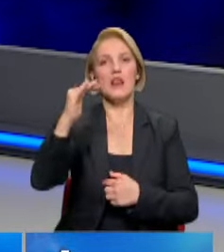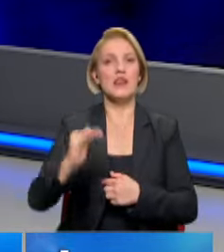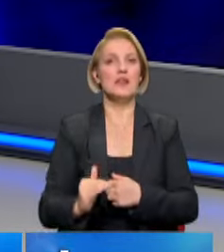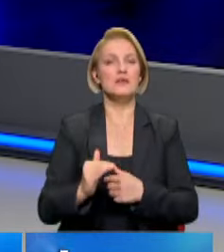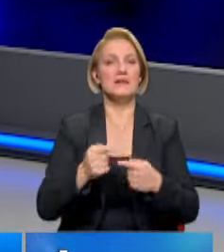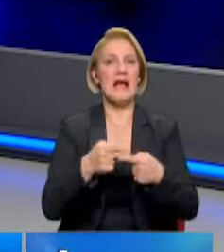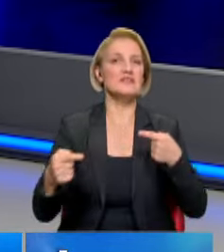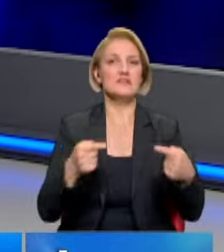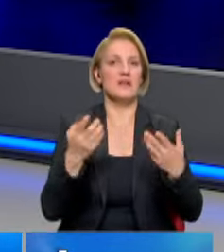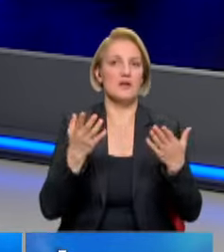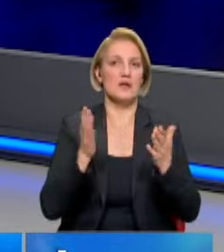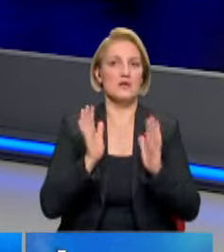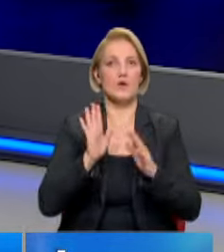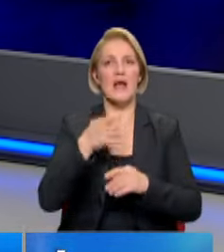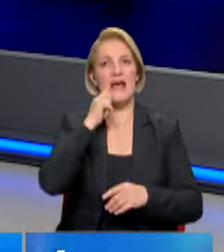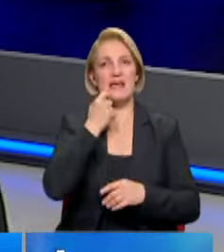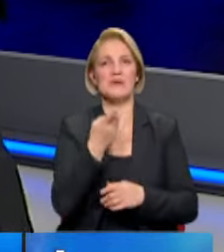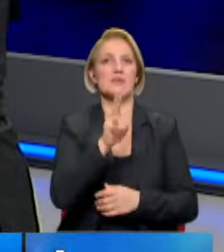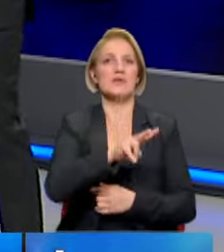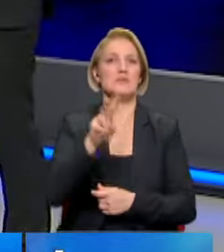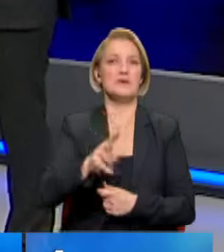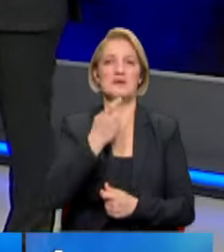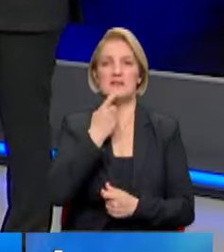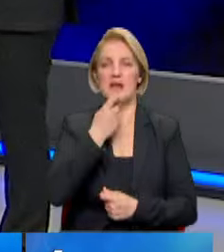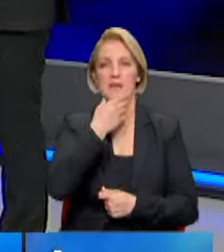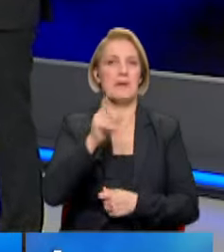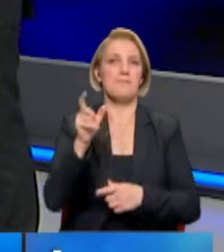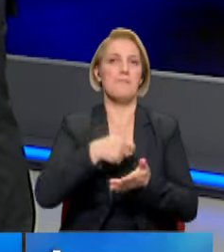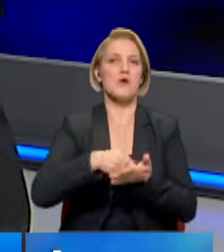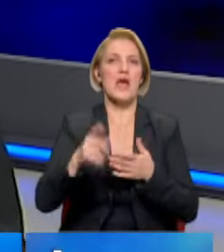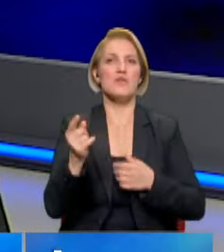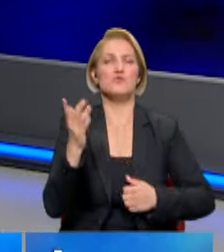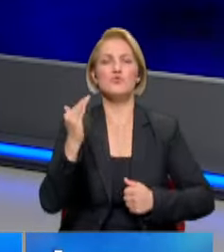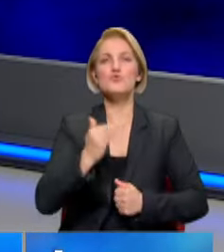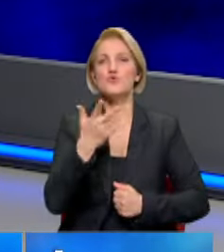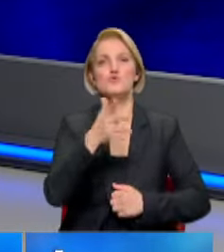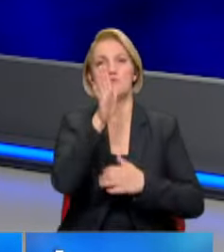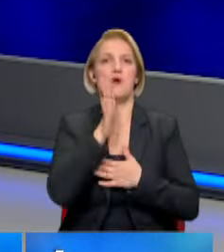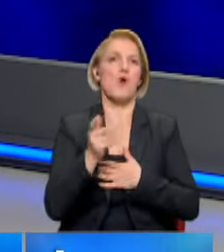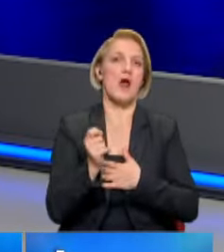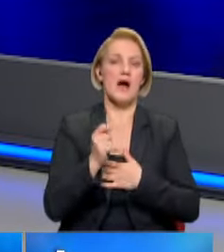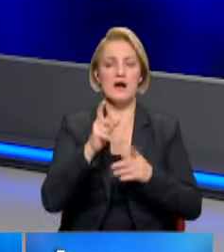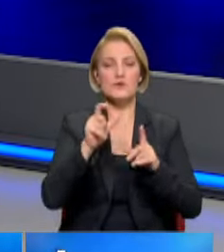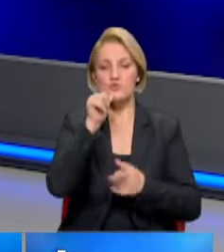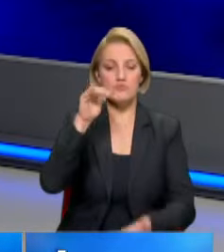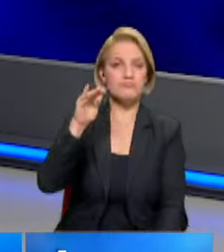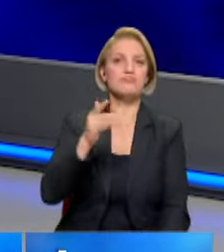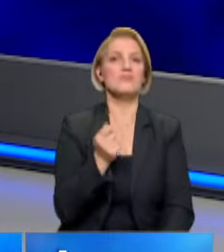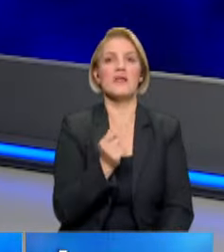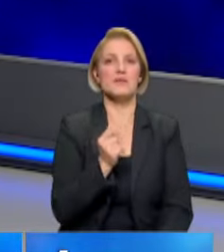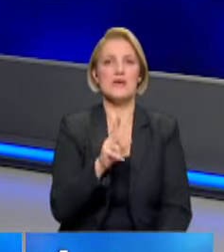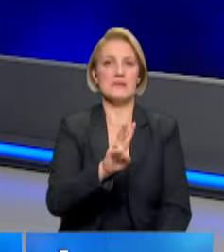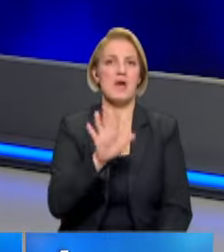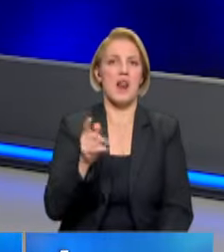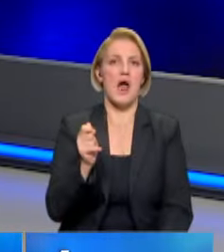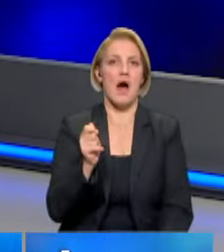bakalım şimdi gelin birlikte. Ekim 2022'de emekli aylığı en düşük 3500 liraymış. Damacana suyun fiyatı ise